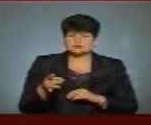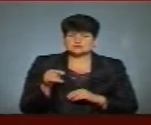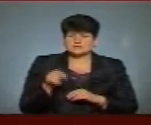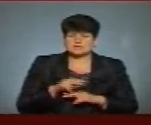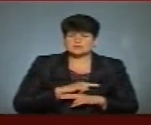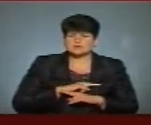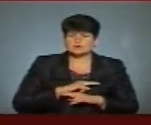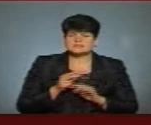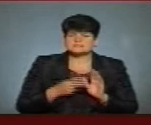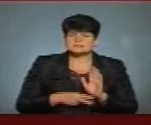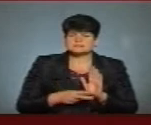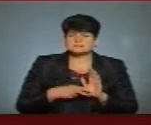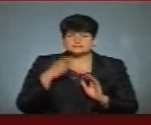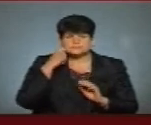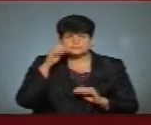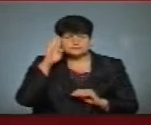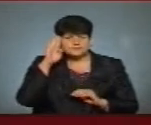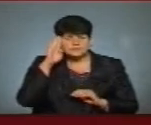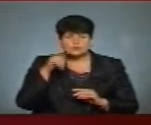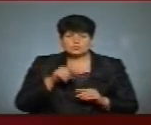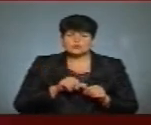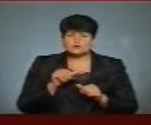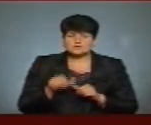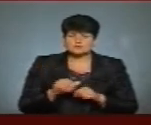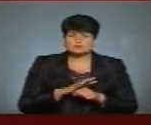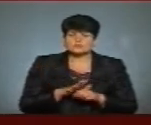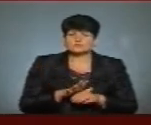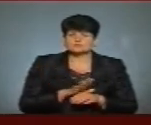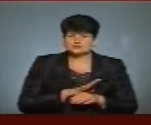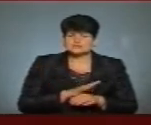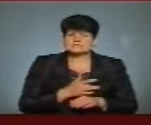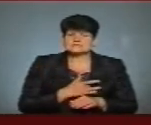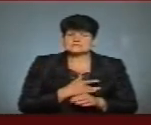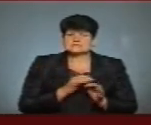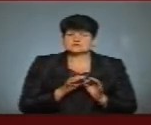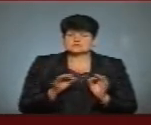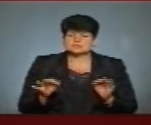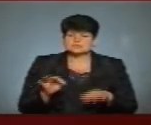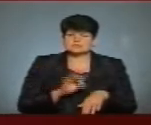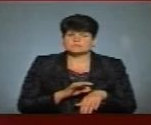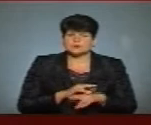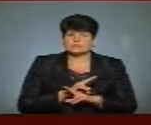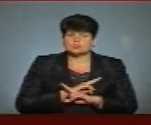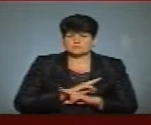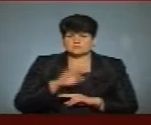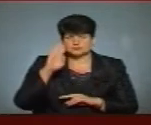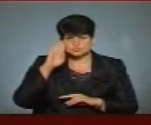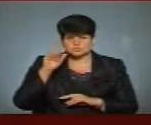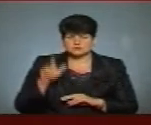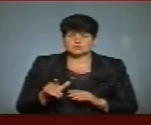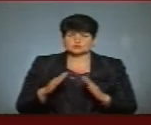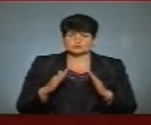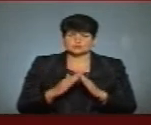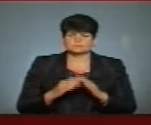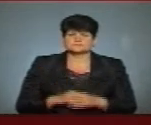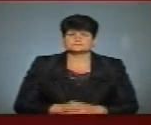помер 77-річний чоловік. У нього, окрім коронавірусу, була супутня серцево-судинна хвороба. Помер чоловік вдома, каже Володимир